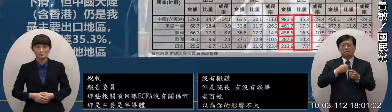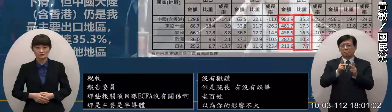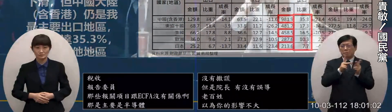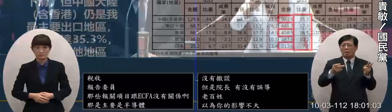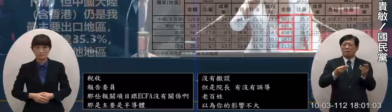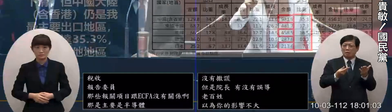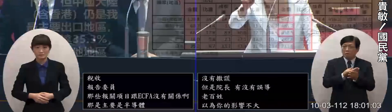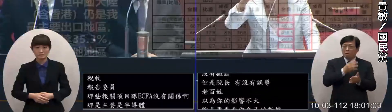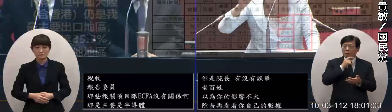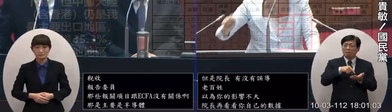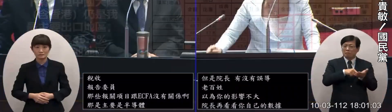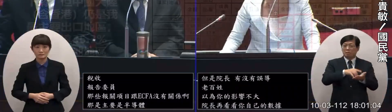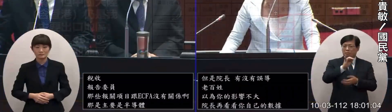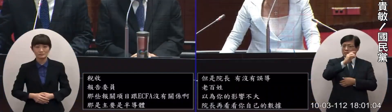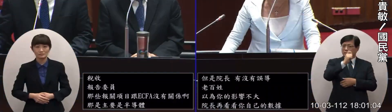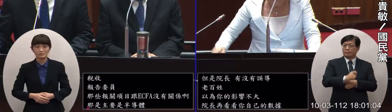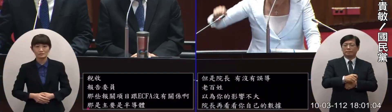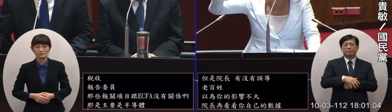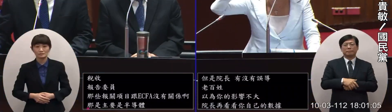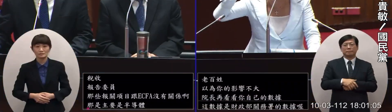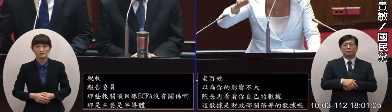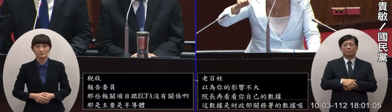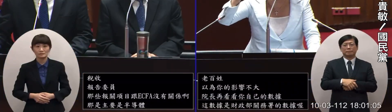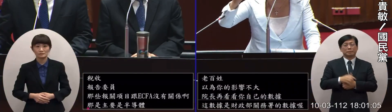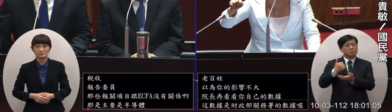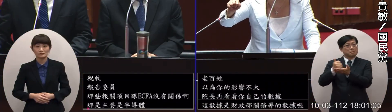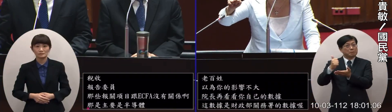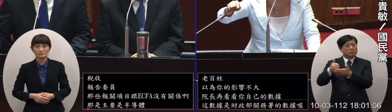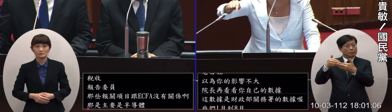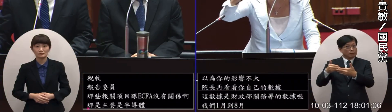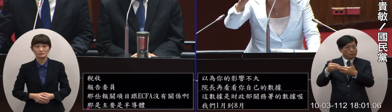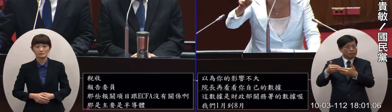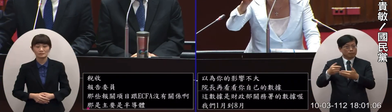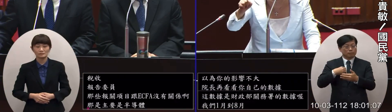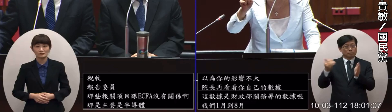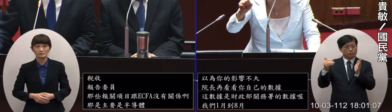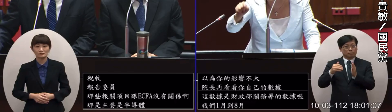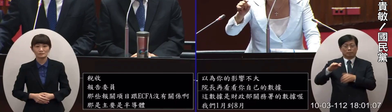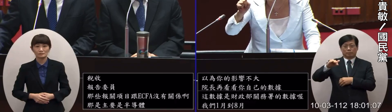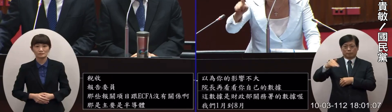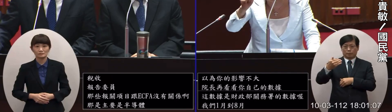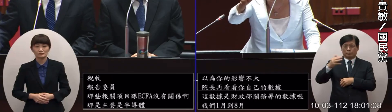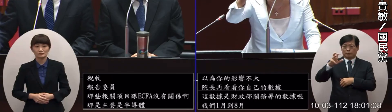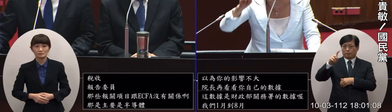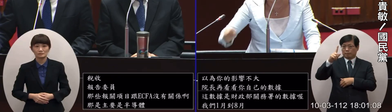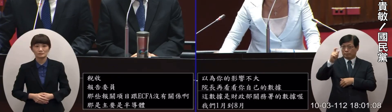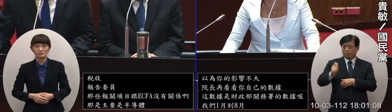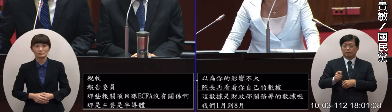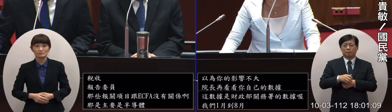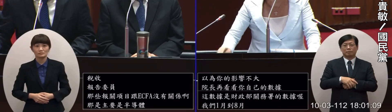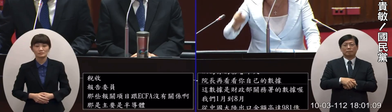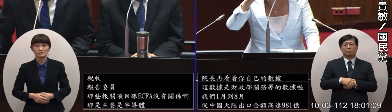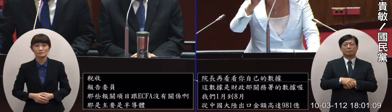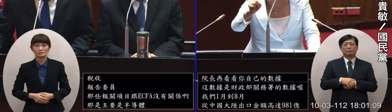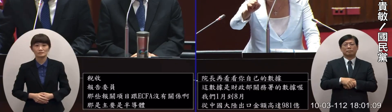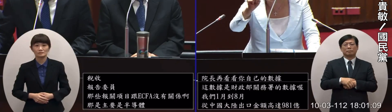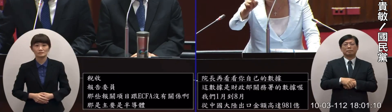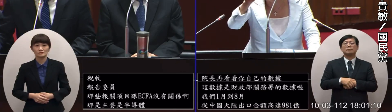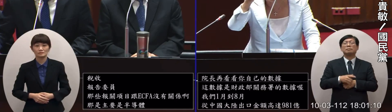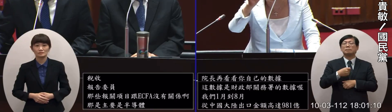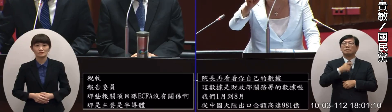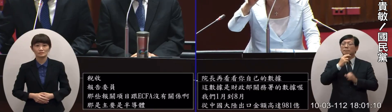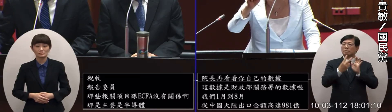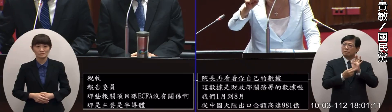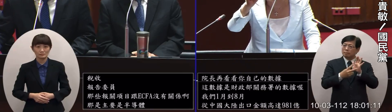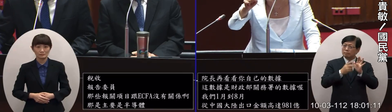分，你只编了1000多亿呀、啊。你出口到中国大陆981亿的情况之下，你要